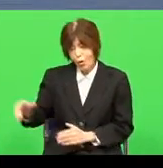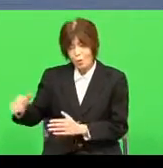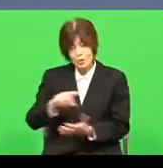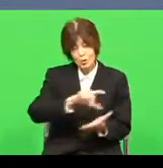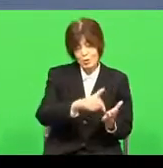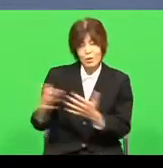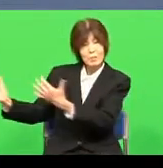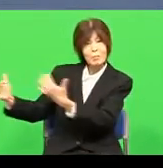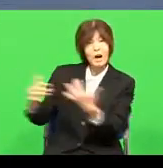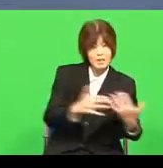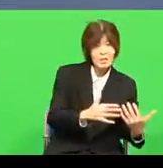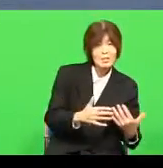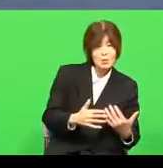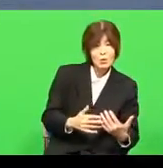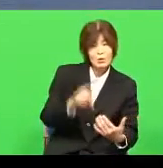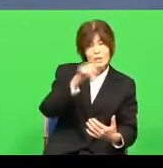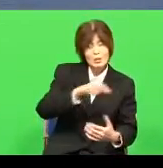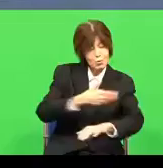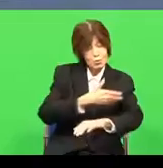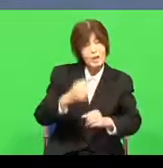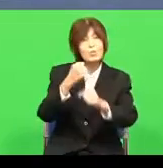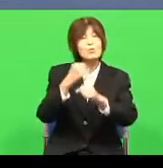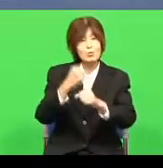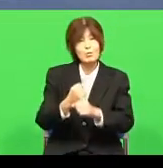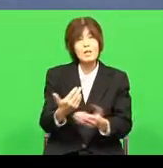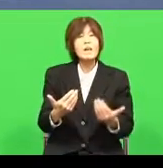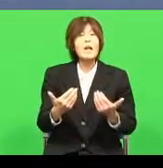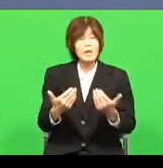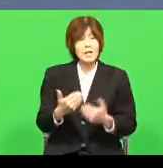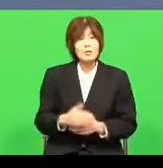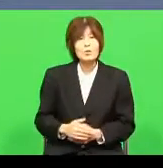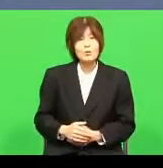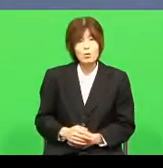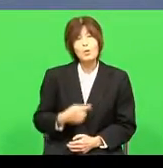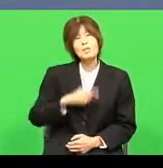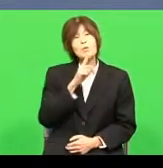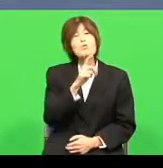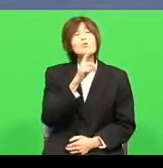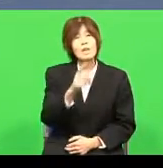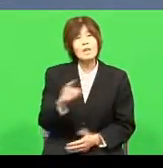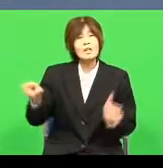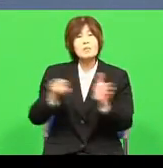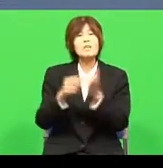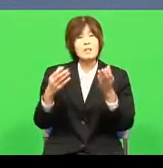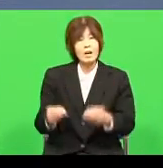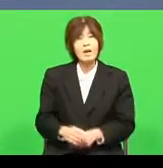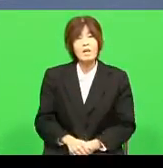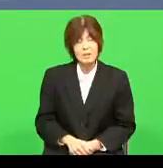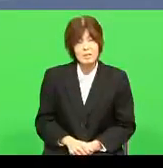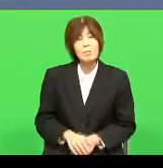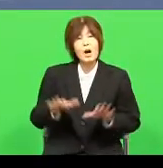東京から地方に人の流れを作らなければいいかというふうに思い出していたんですけれども